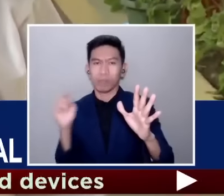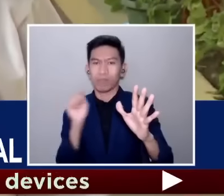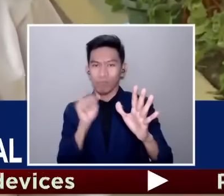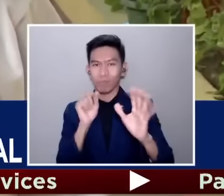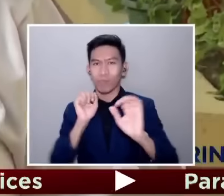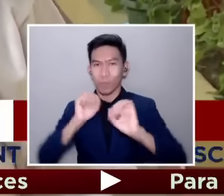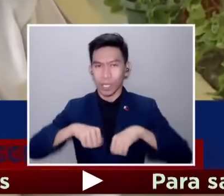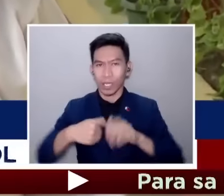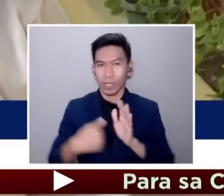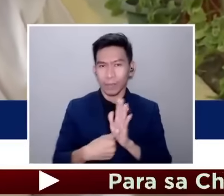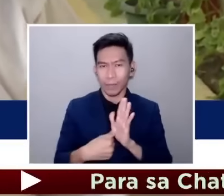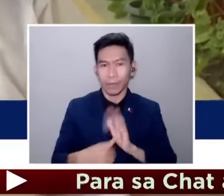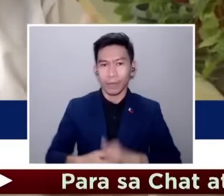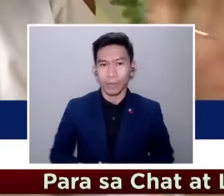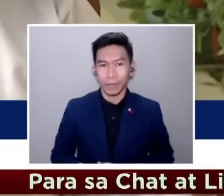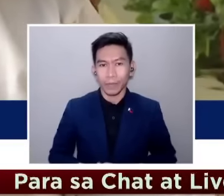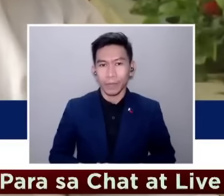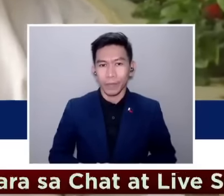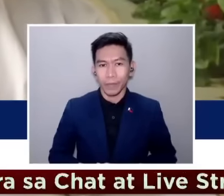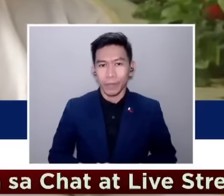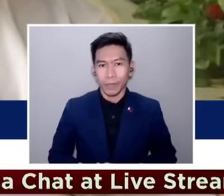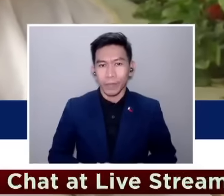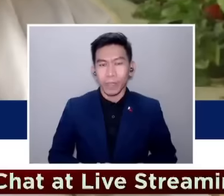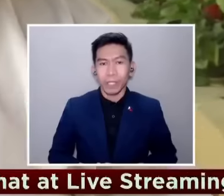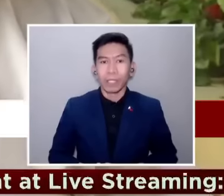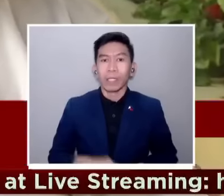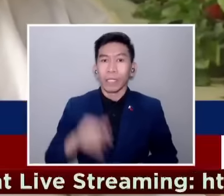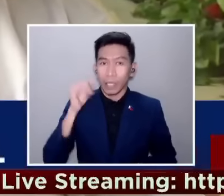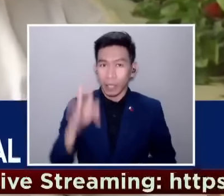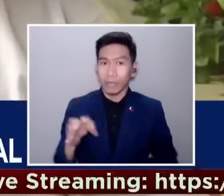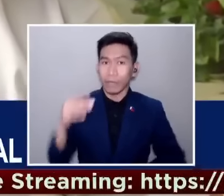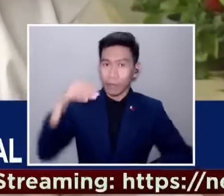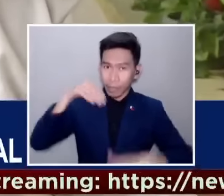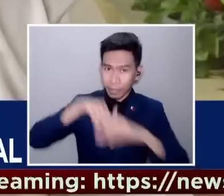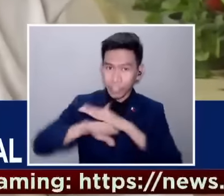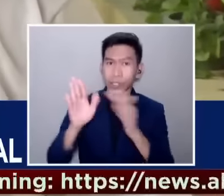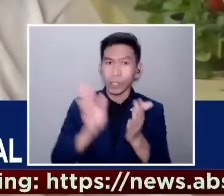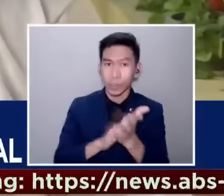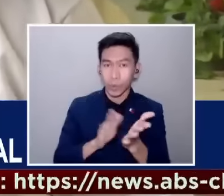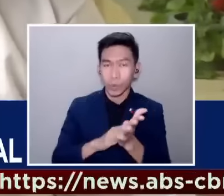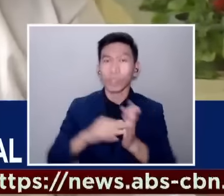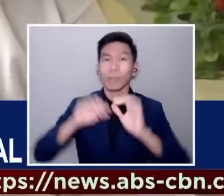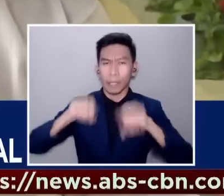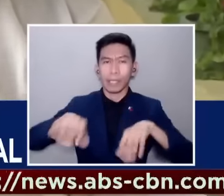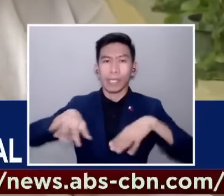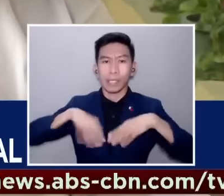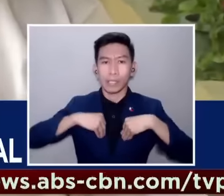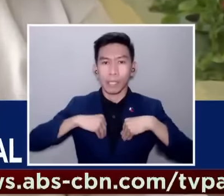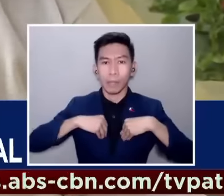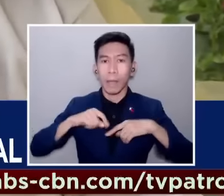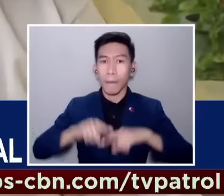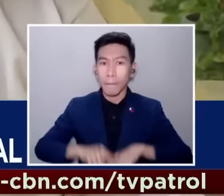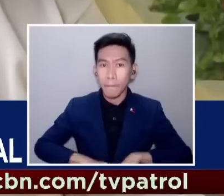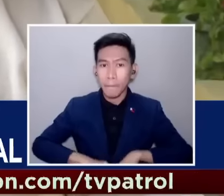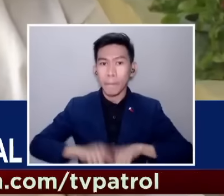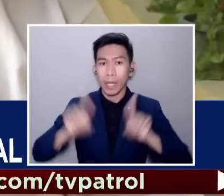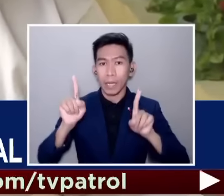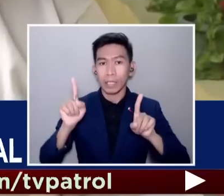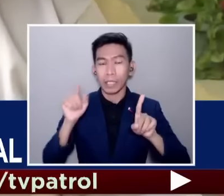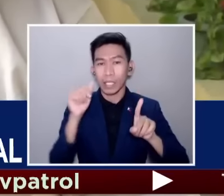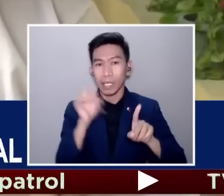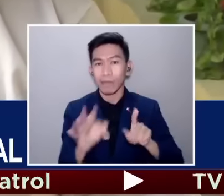Talog na sila ng school, pawubutuhin pa rin sila, pero yung malayo, 7 o'clock, malayo pa